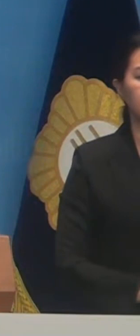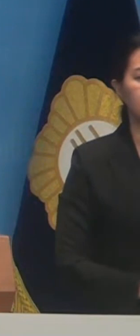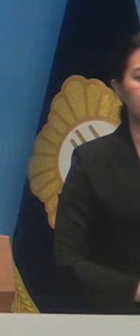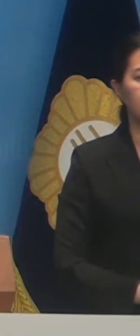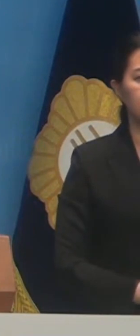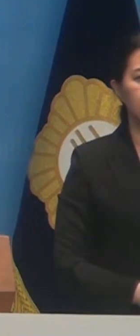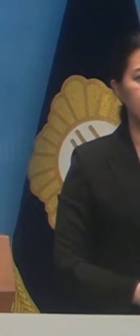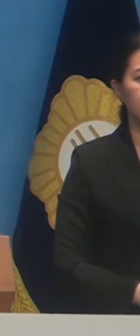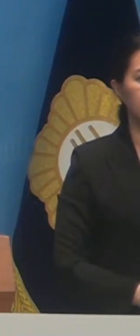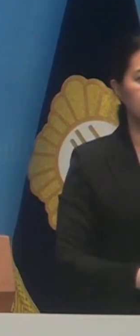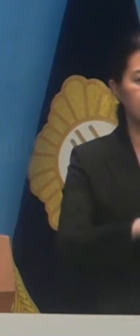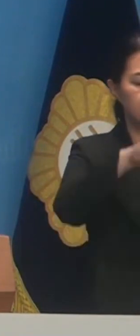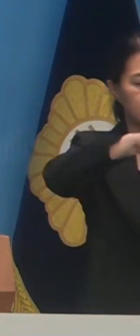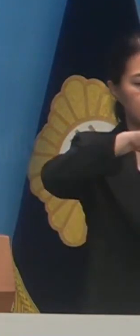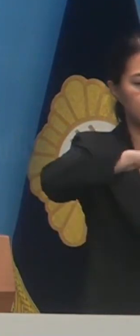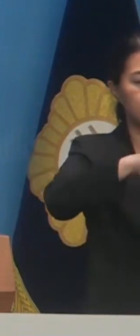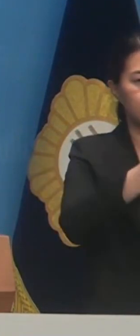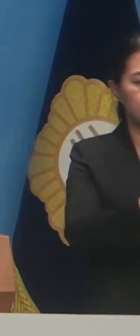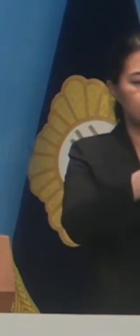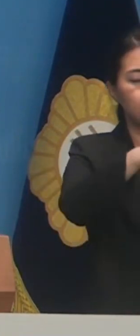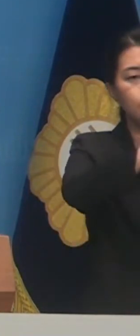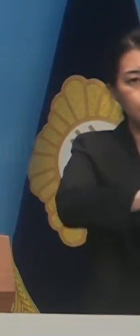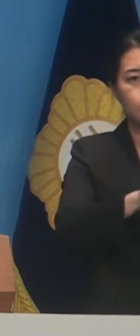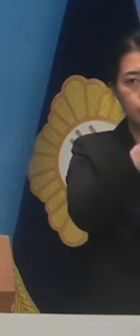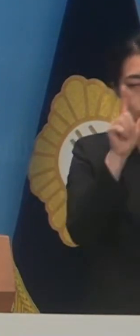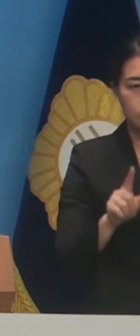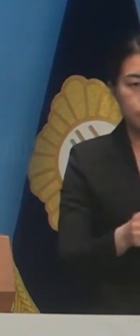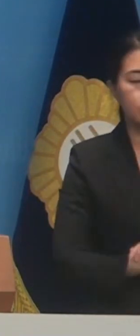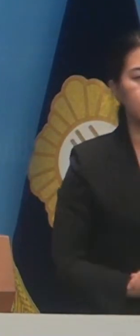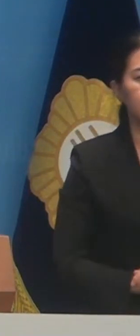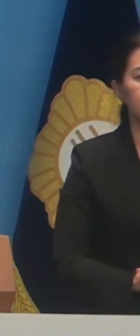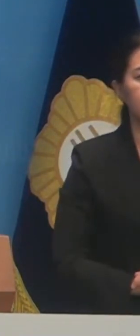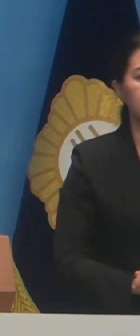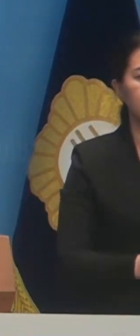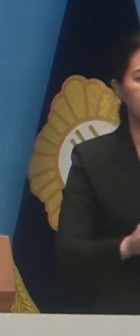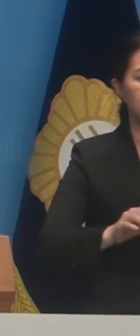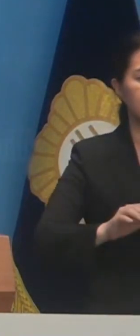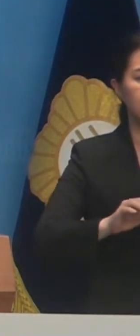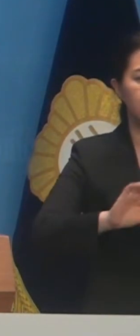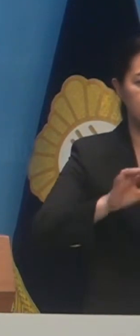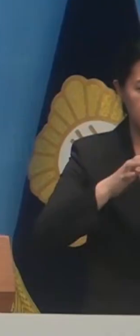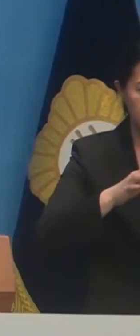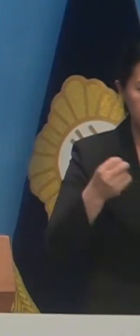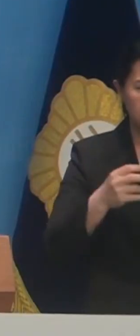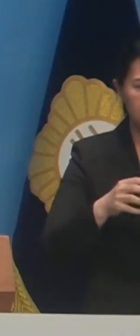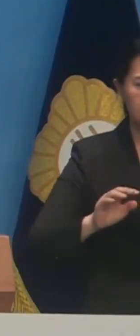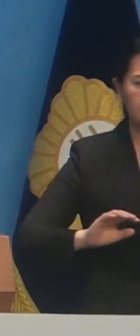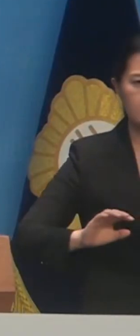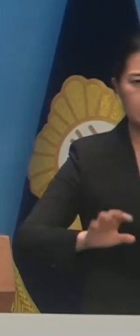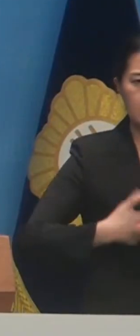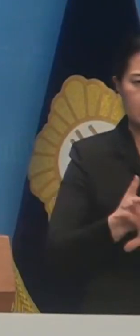하셨고요. 경남 창원시에 살고 계시는 한모 씨께서는 나라는 조진, 내란을